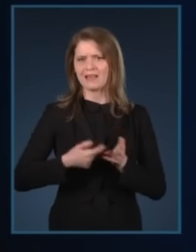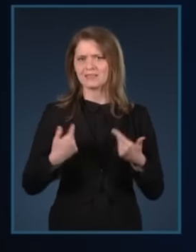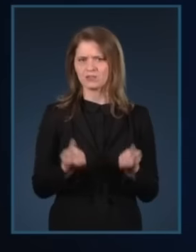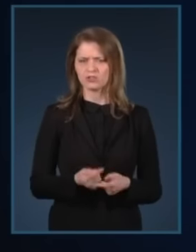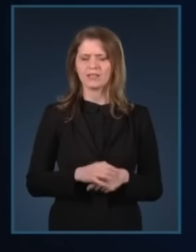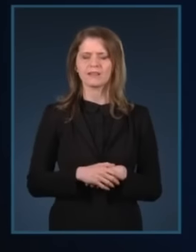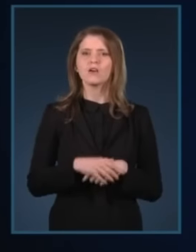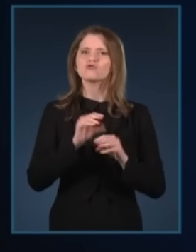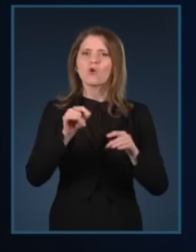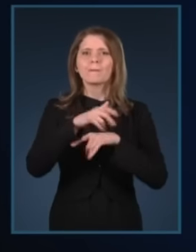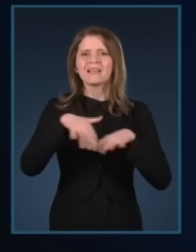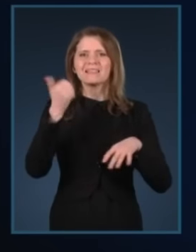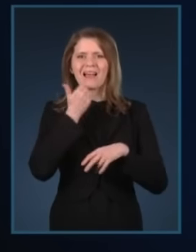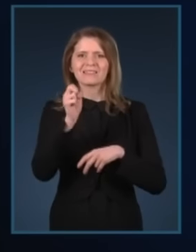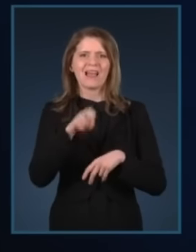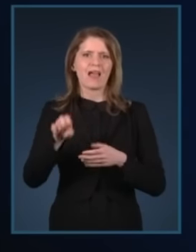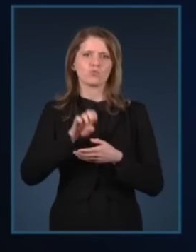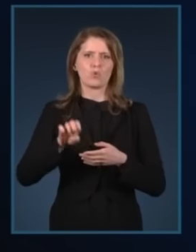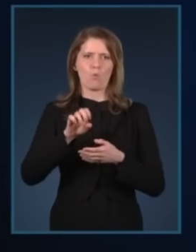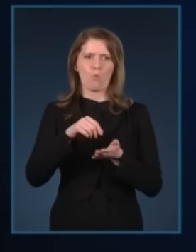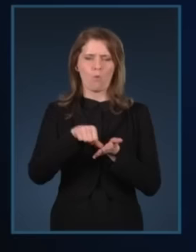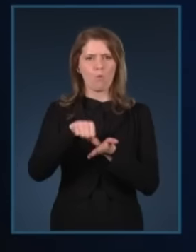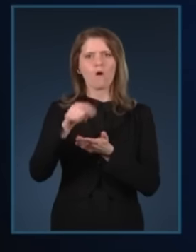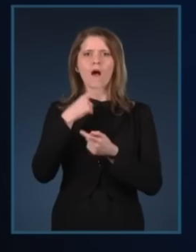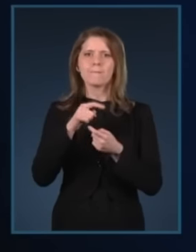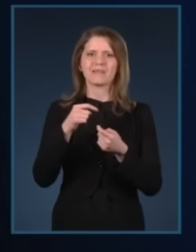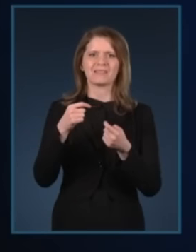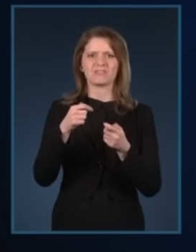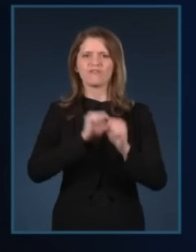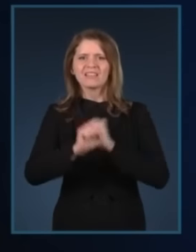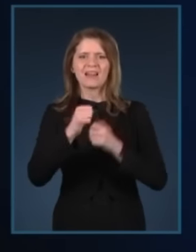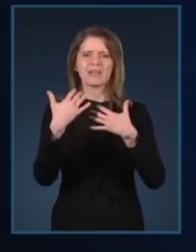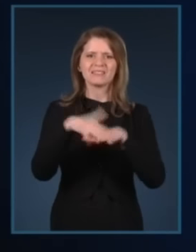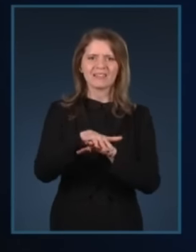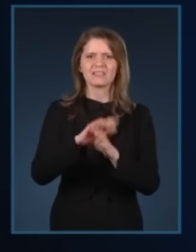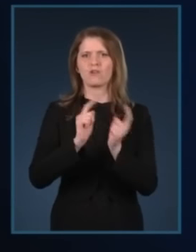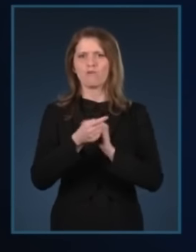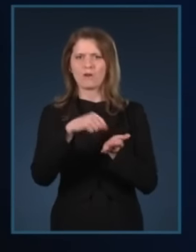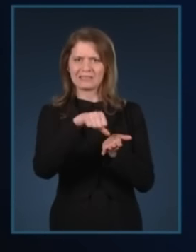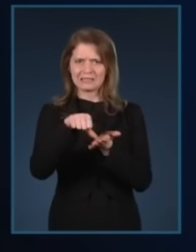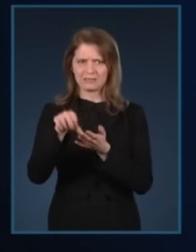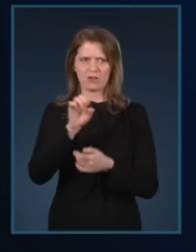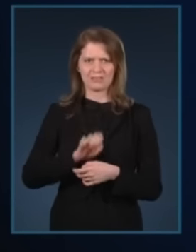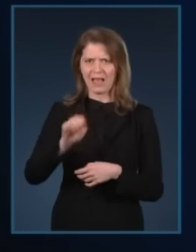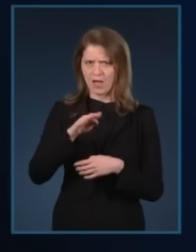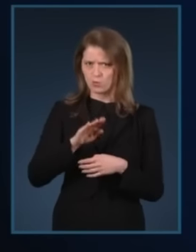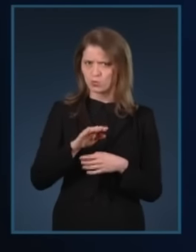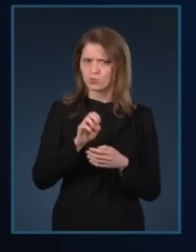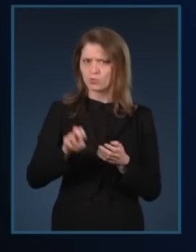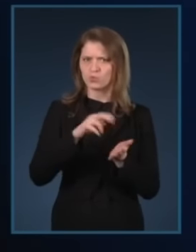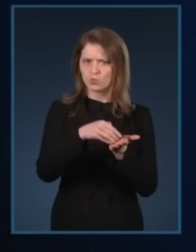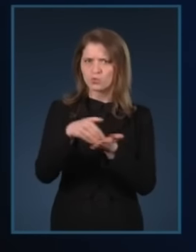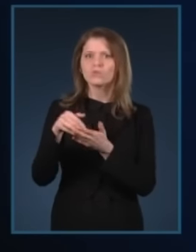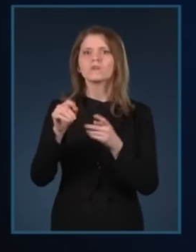milliárd euró, amit a védelemre és az integrációra fordít az EU, azt ott helyben próbáljuk megsegíteni, és így képzeljük